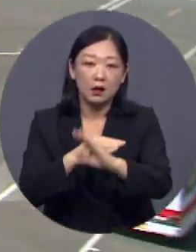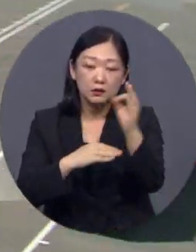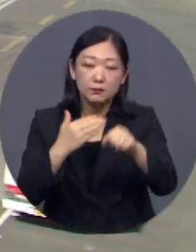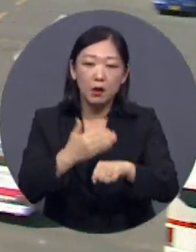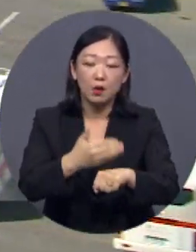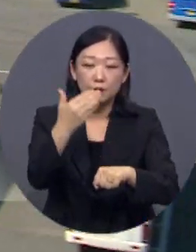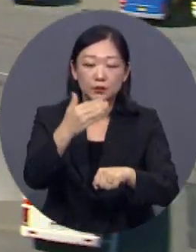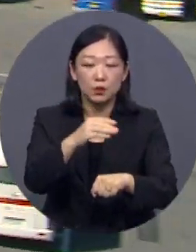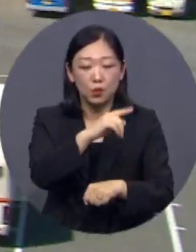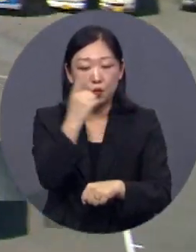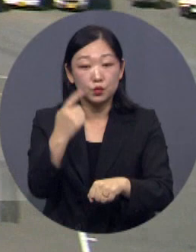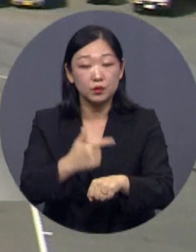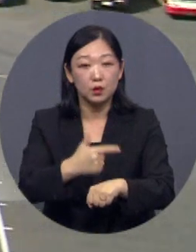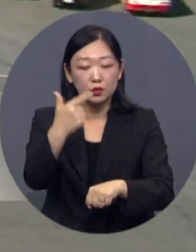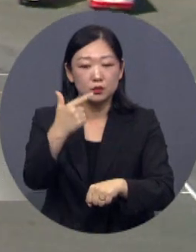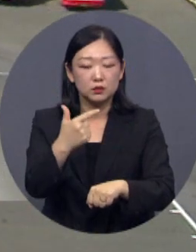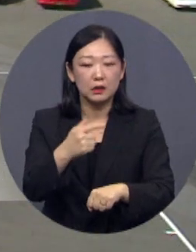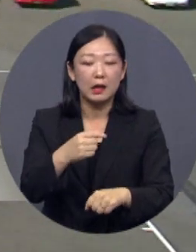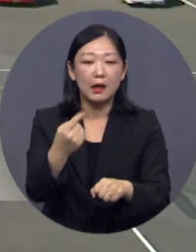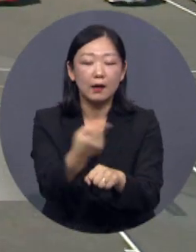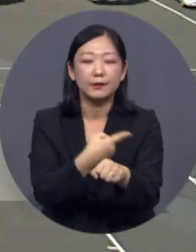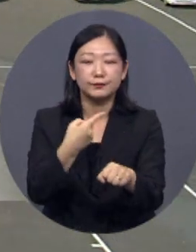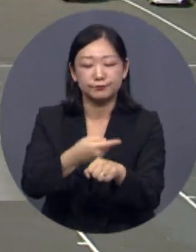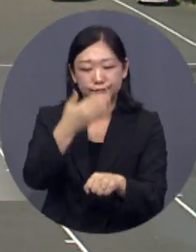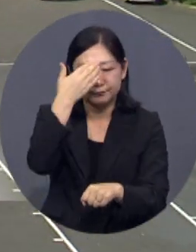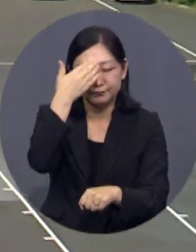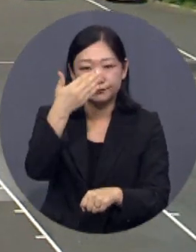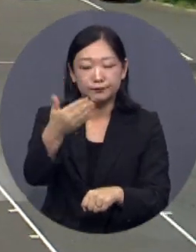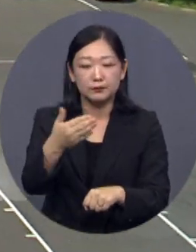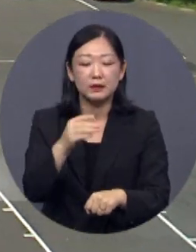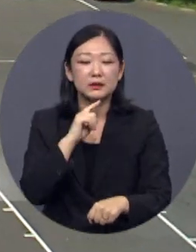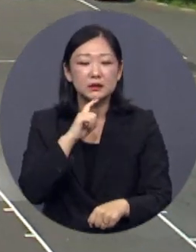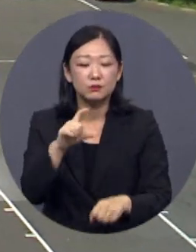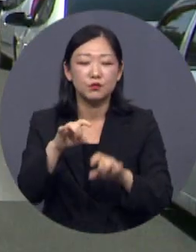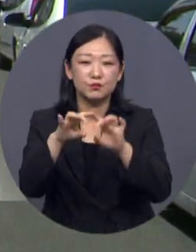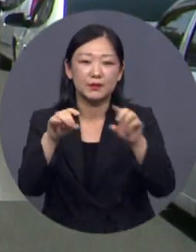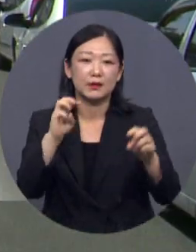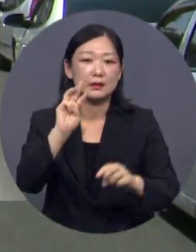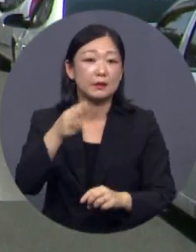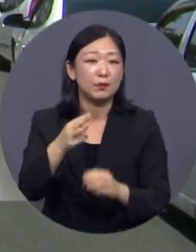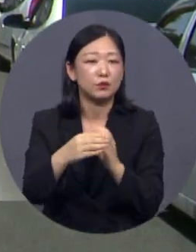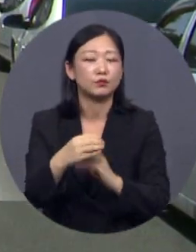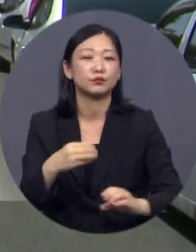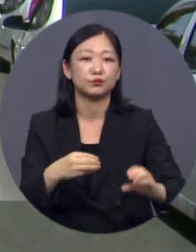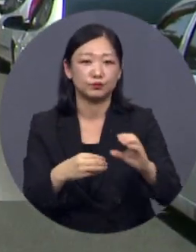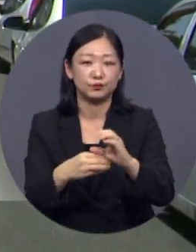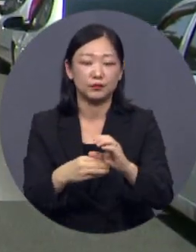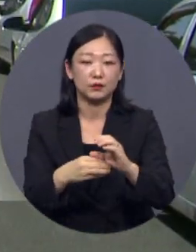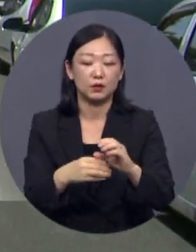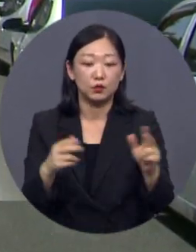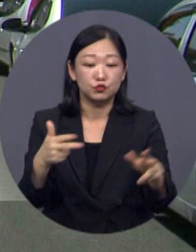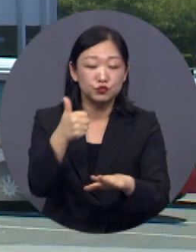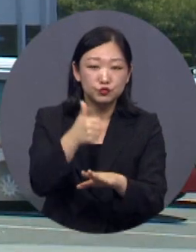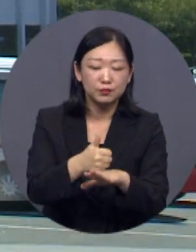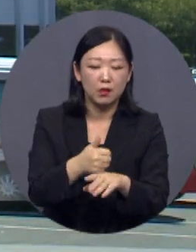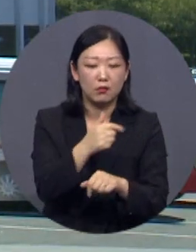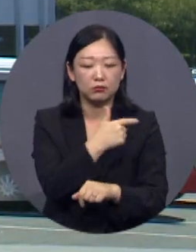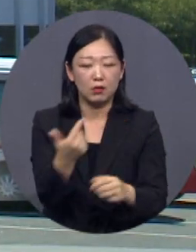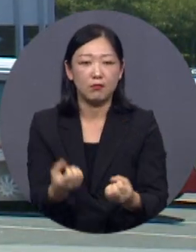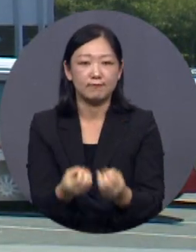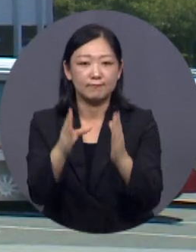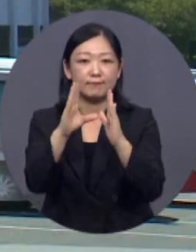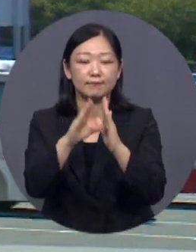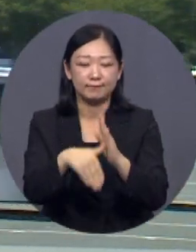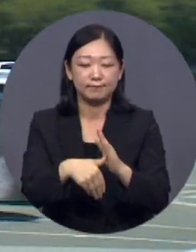오후 6시까지로 요금은 최초 1시간은 무료이고 15분마다 300원씩 부과되며 주말과 대형